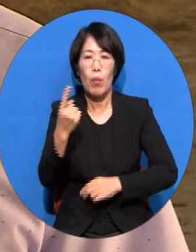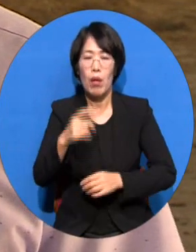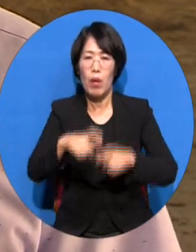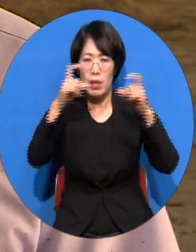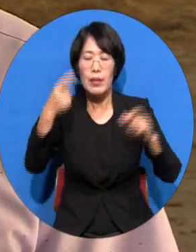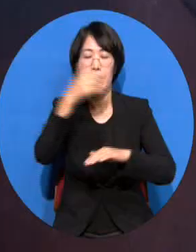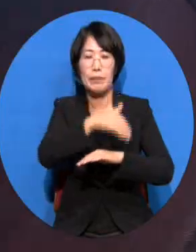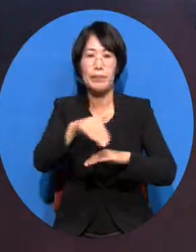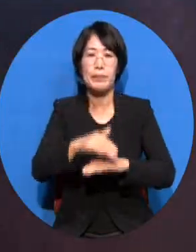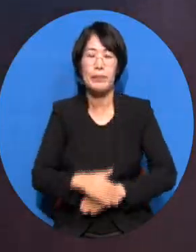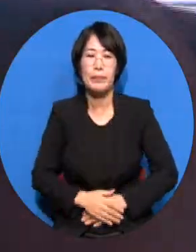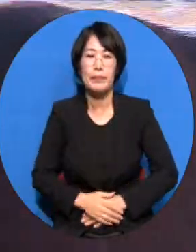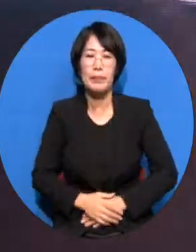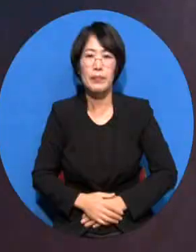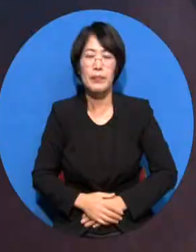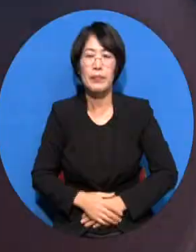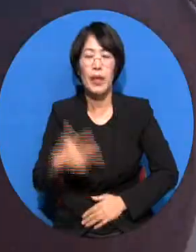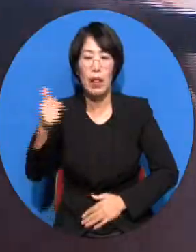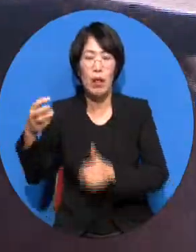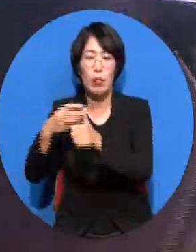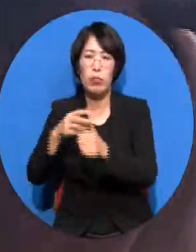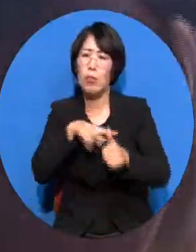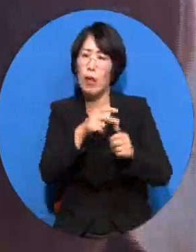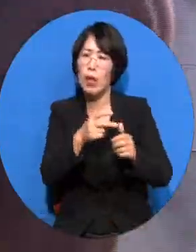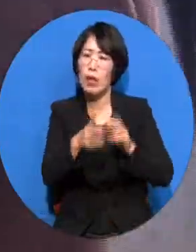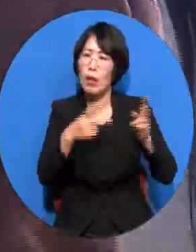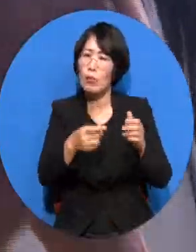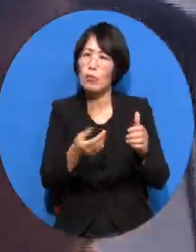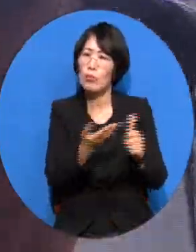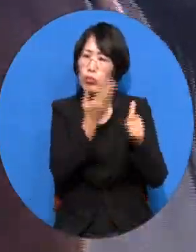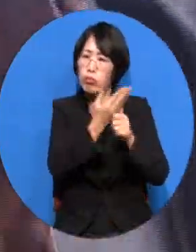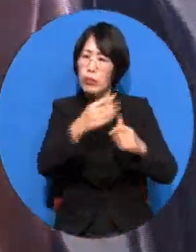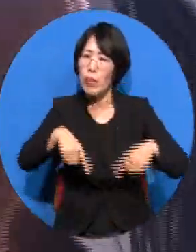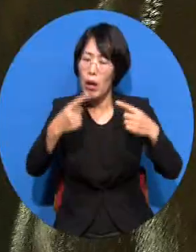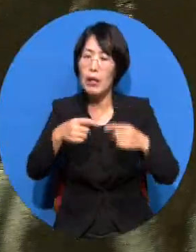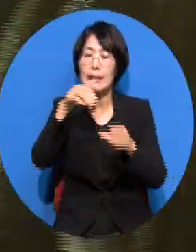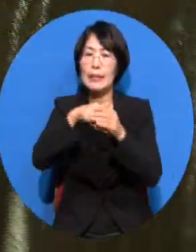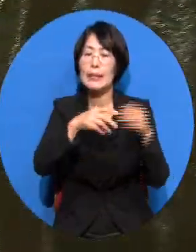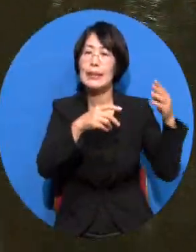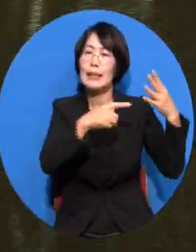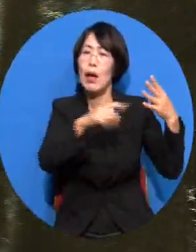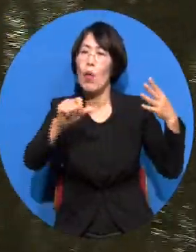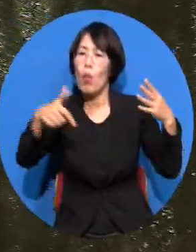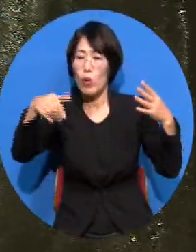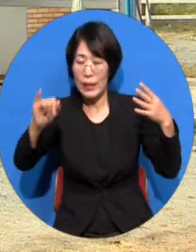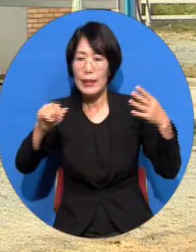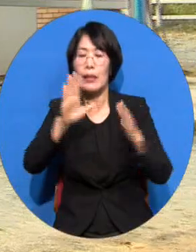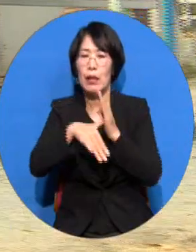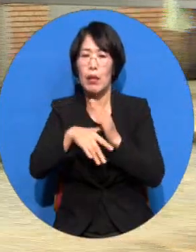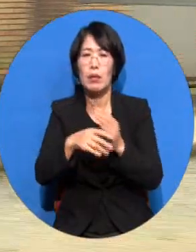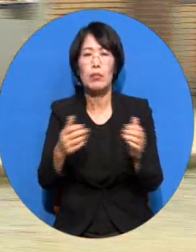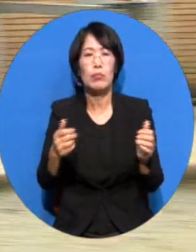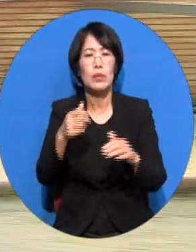확장 계획을 현재 가지고. 장흥군이 말산업 육성에 뛰어든 건 민선 4호기 군수 시절. 군수가 바뀐